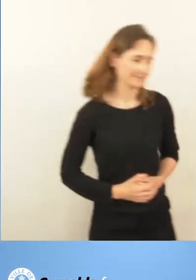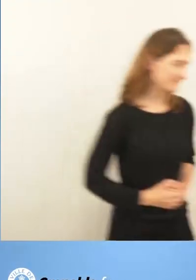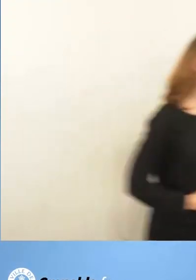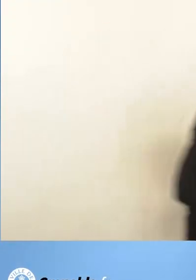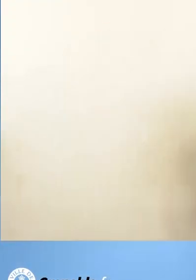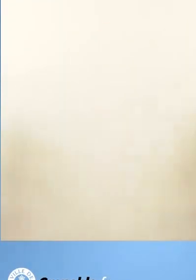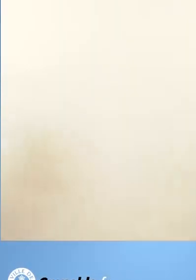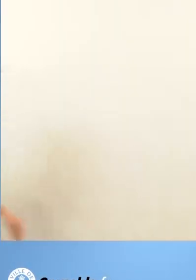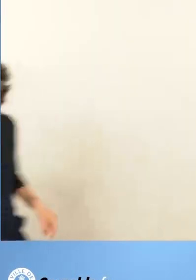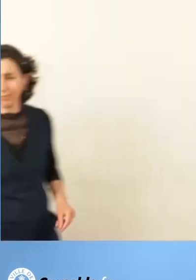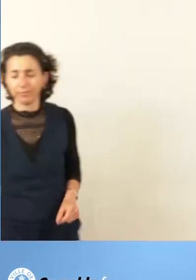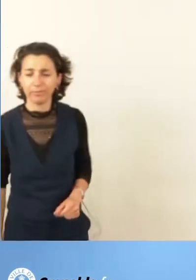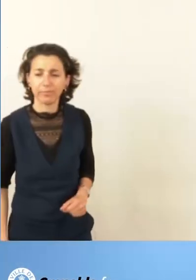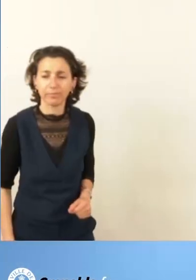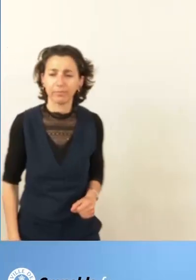Jacques